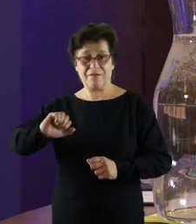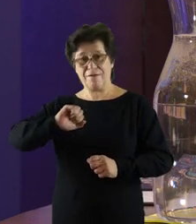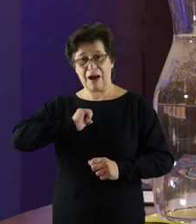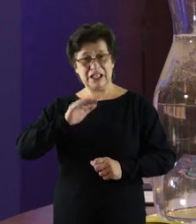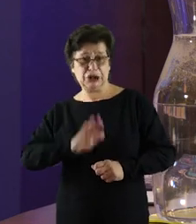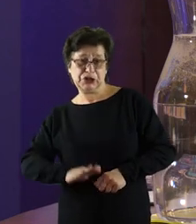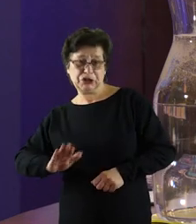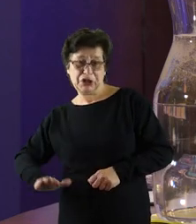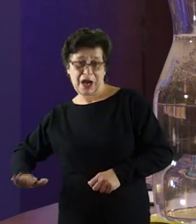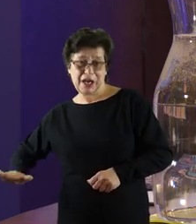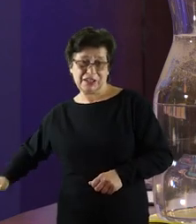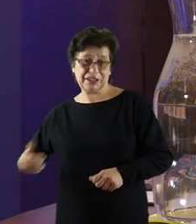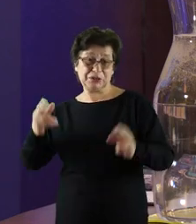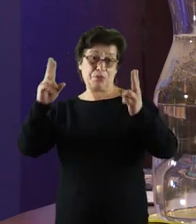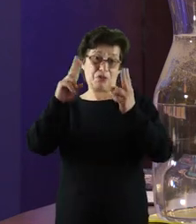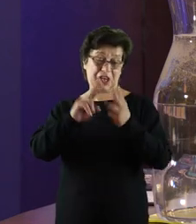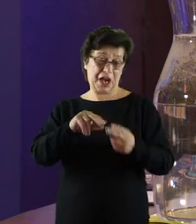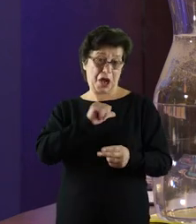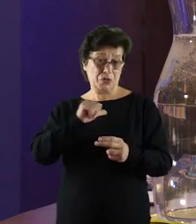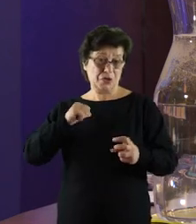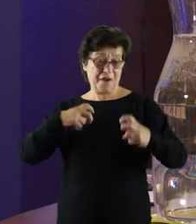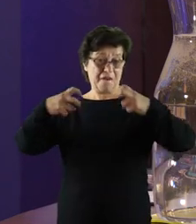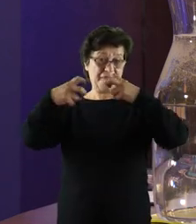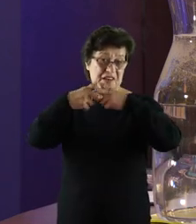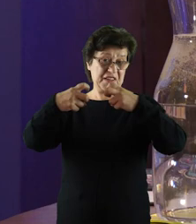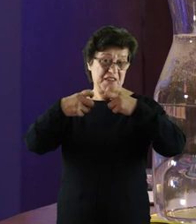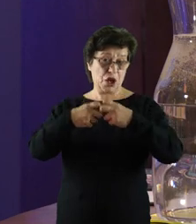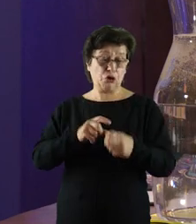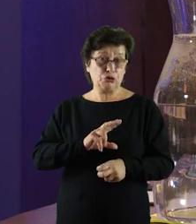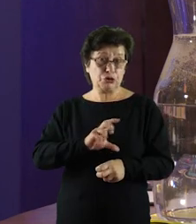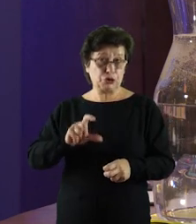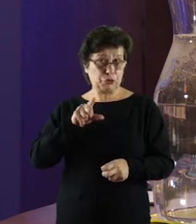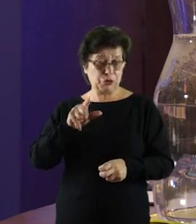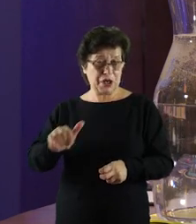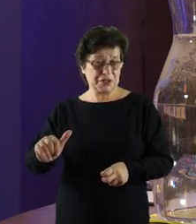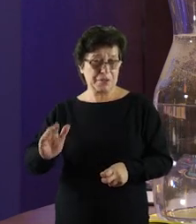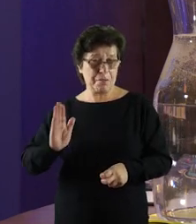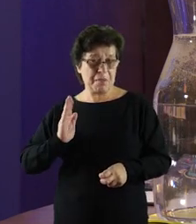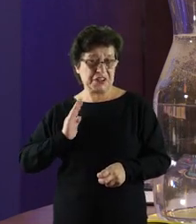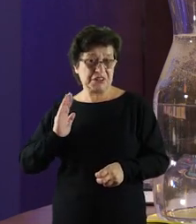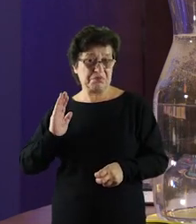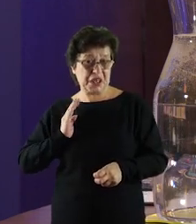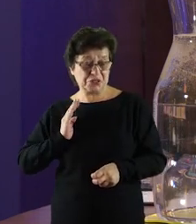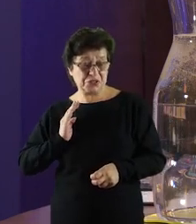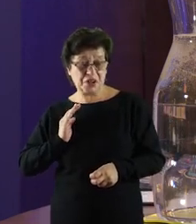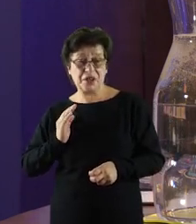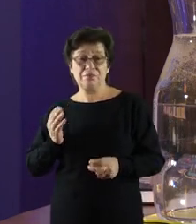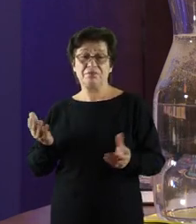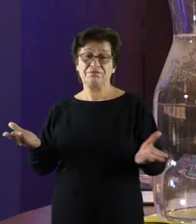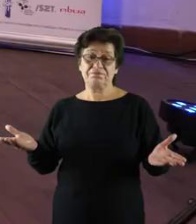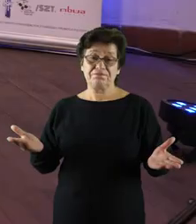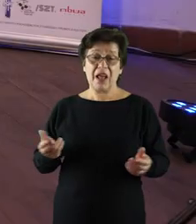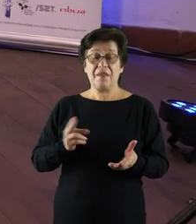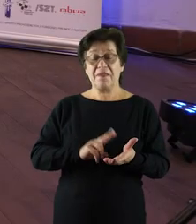które spotykają się w sieci. Czy to bezpieczne i czy to jest dobre? Oczywiście na ten